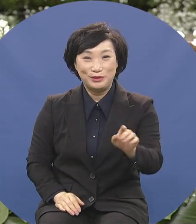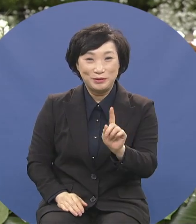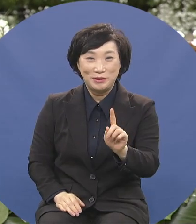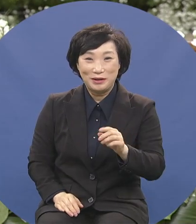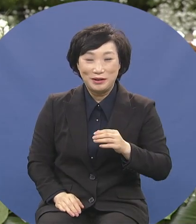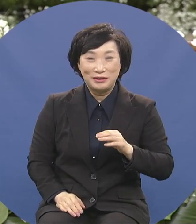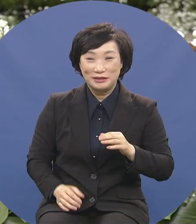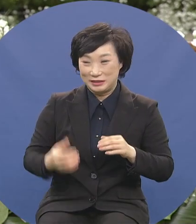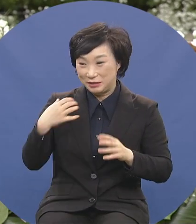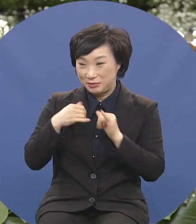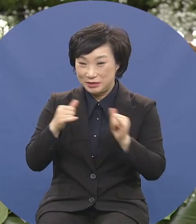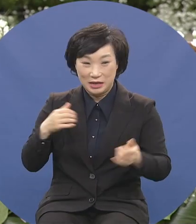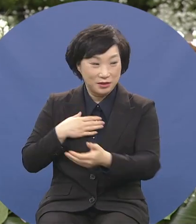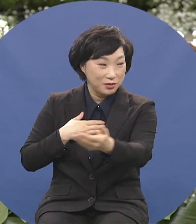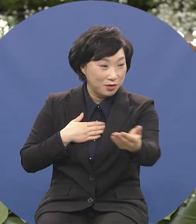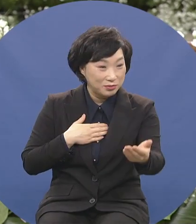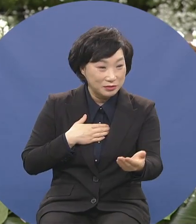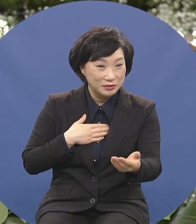우리 지분자들은